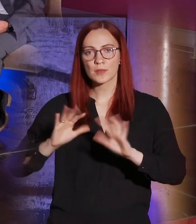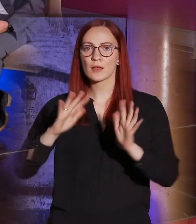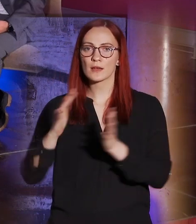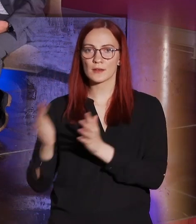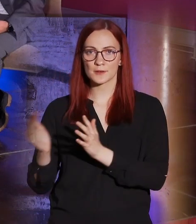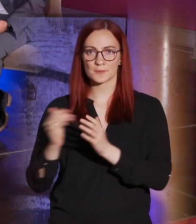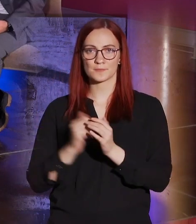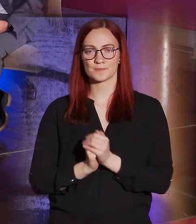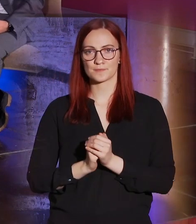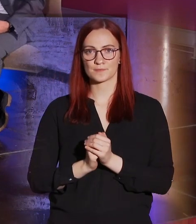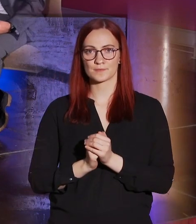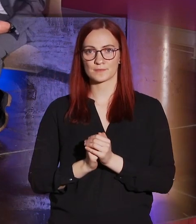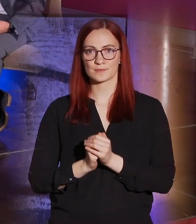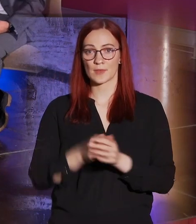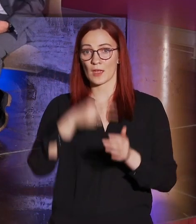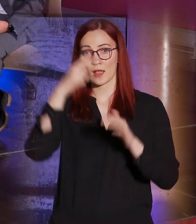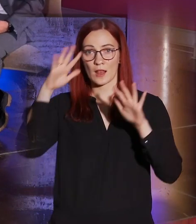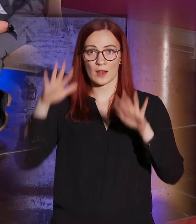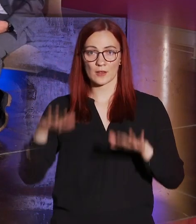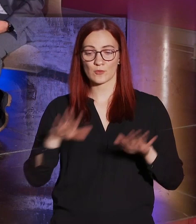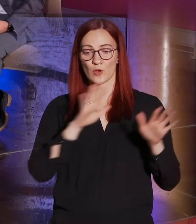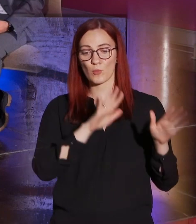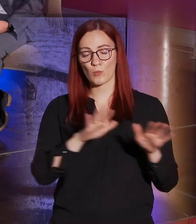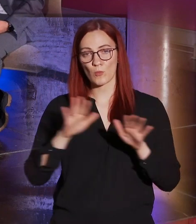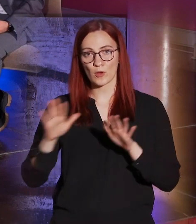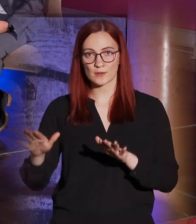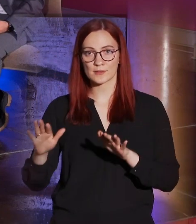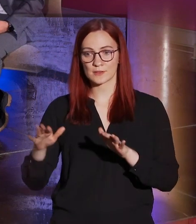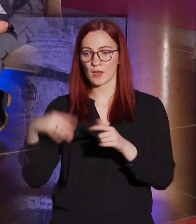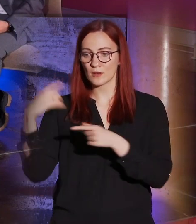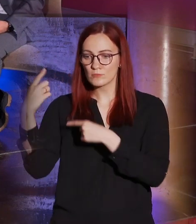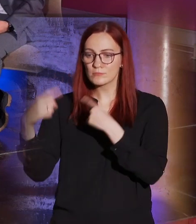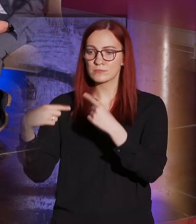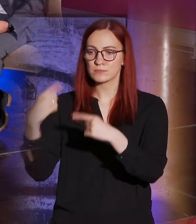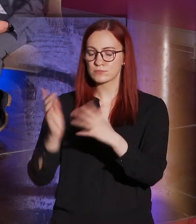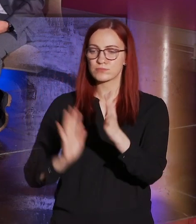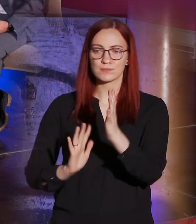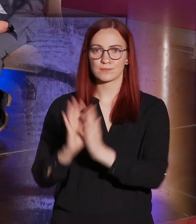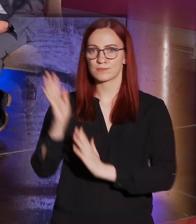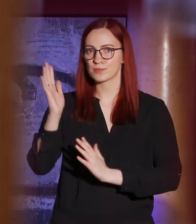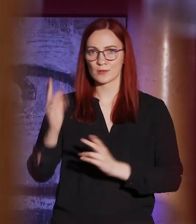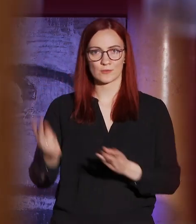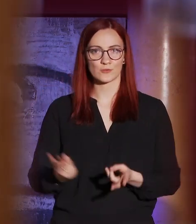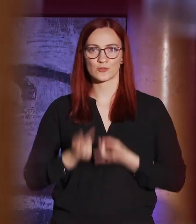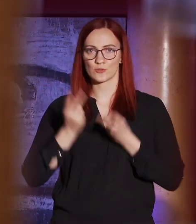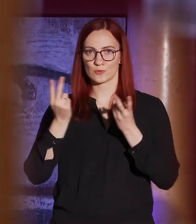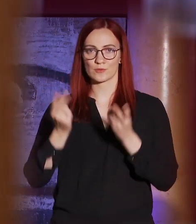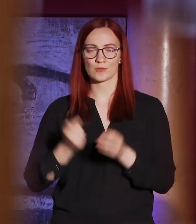lavina jau per Lietuvos muziejus ritasi. Ir tas yra labai džiugu. Dar